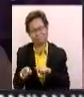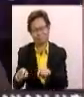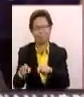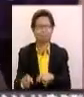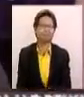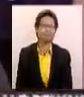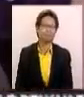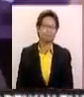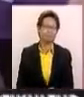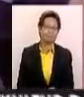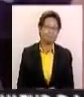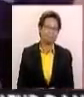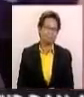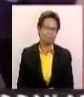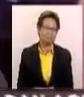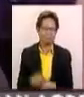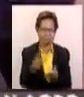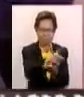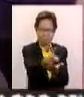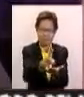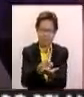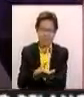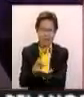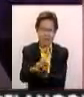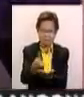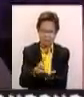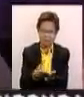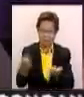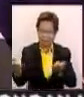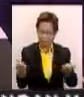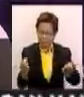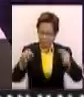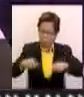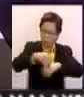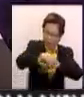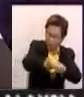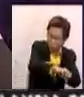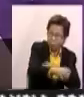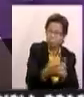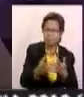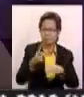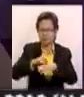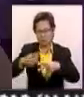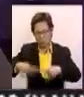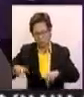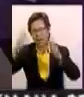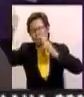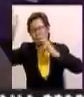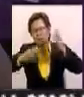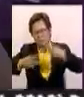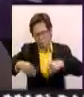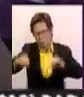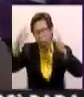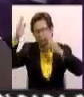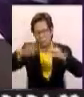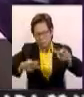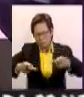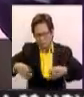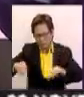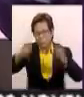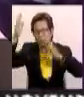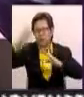Dia kena desain reka yang boleh ekspor. Dan boleh pasaran di Malaysia ni, orang Malaysia tak